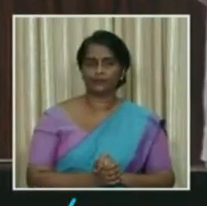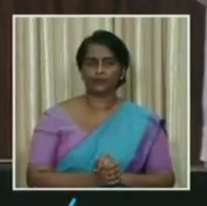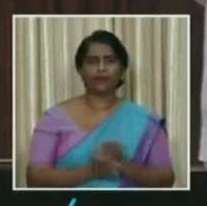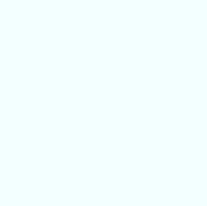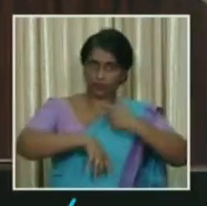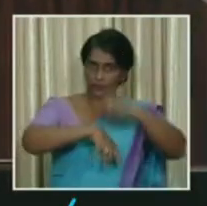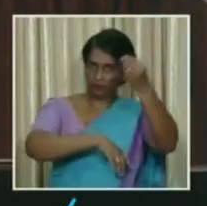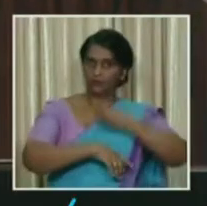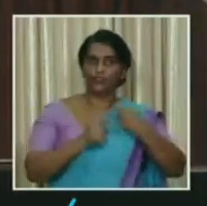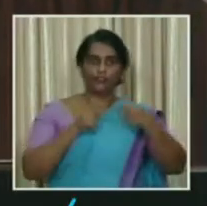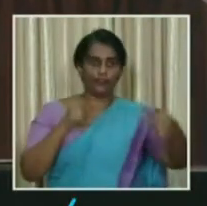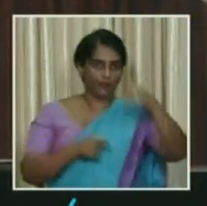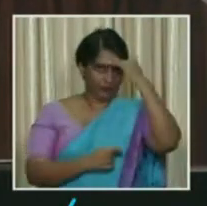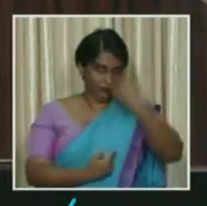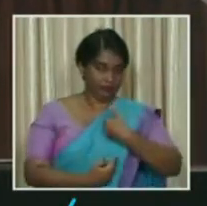මේකේ අවස්ථාවක්